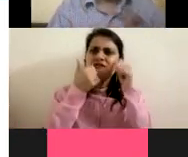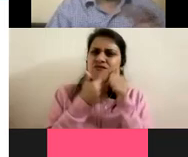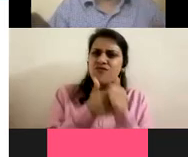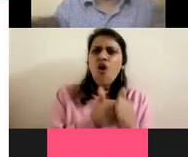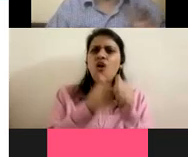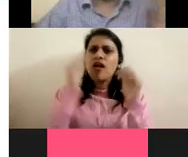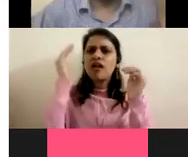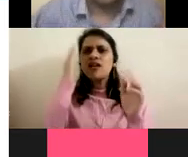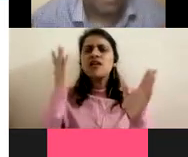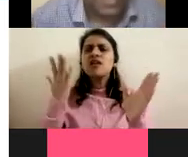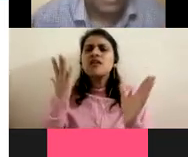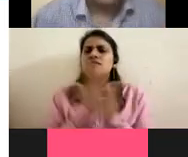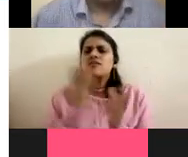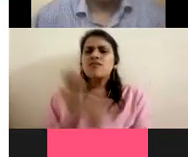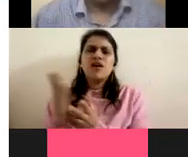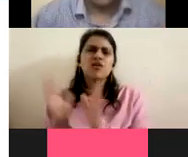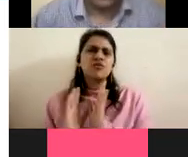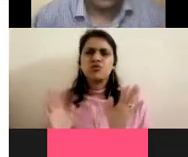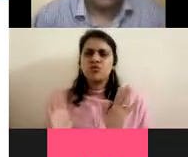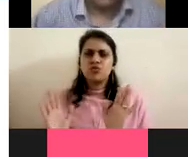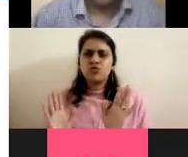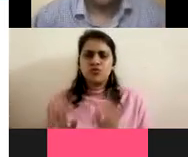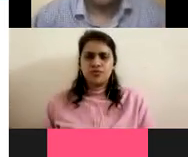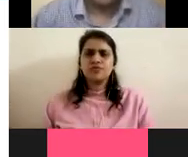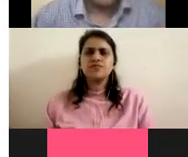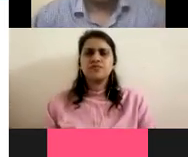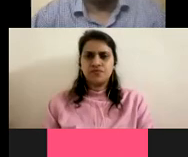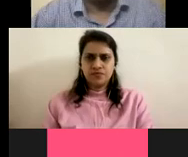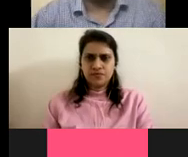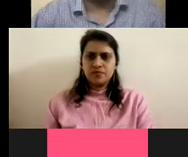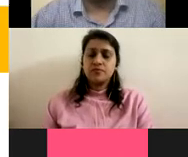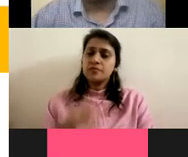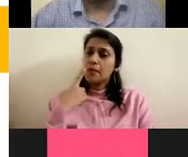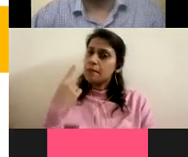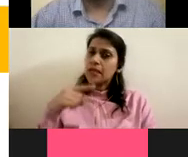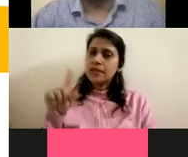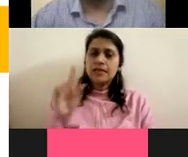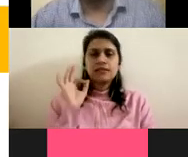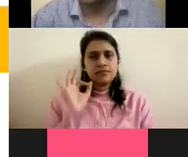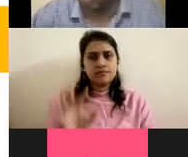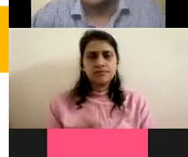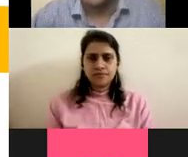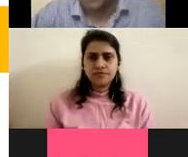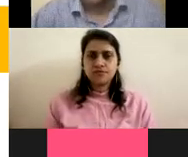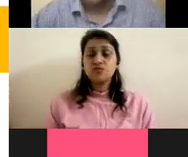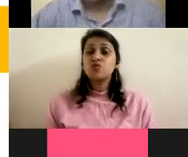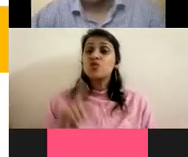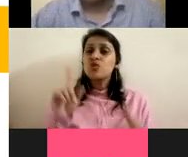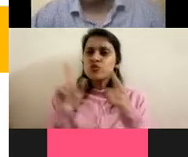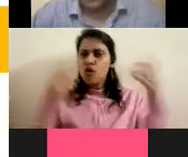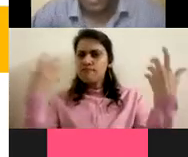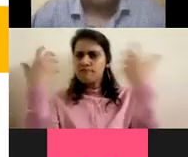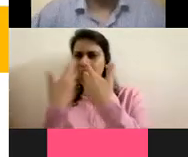टेली कॉलिंग, इस तरह का वो कम्प्लीटली नो है, विच यू हैव करेक्टली पॉइंटेड आउट. टोटली इसके लिए बोलते हैं जॉब एनालिसिस करना